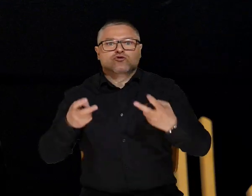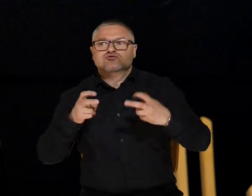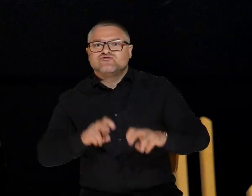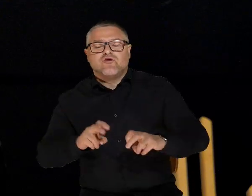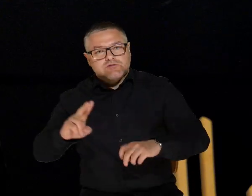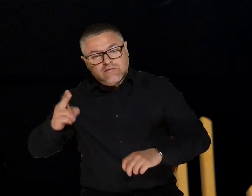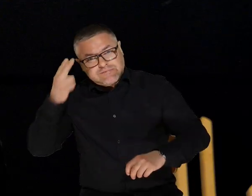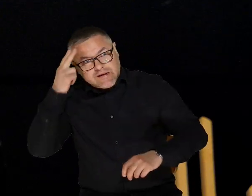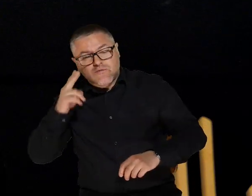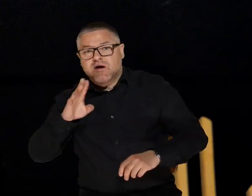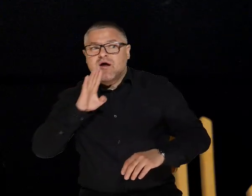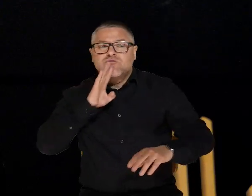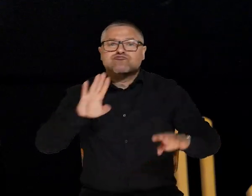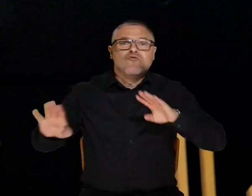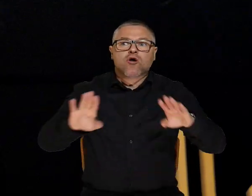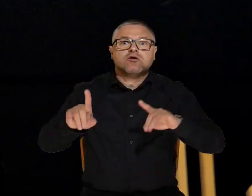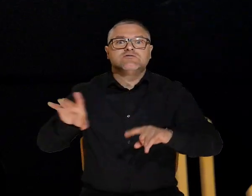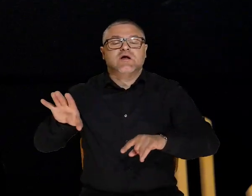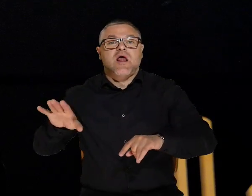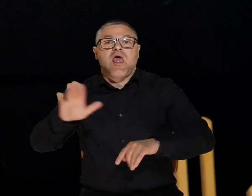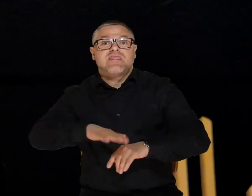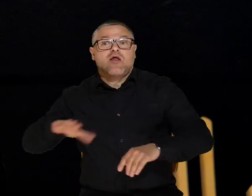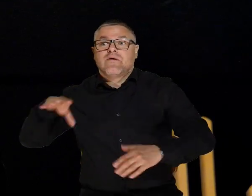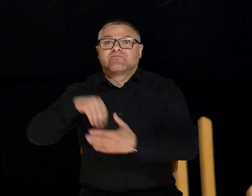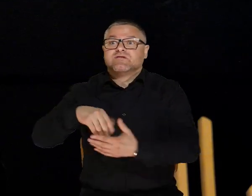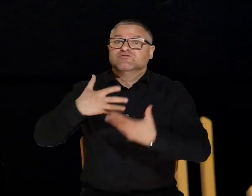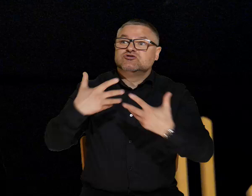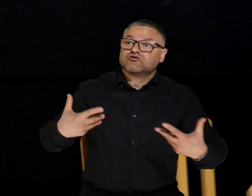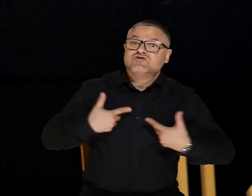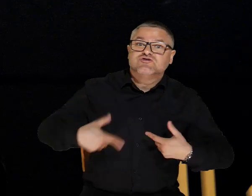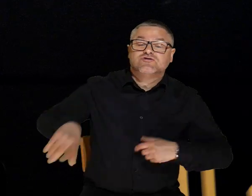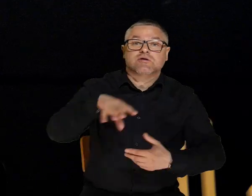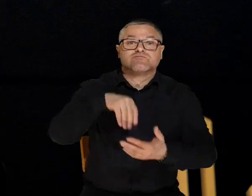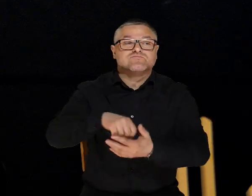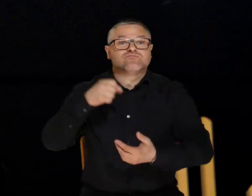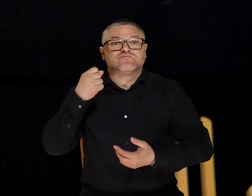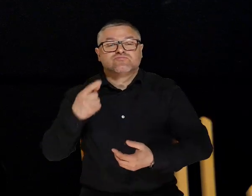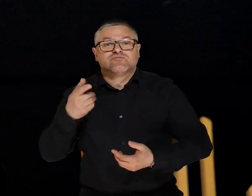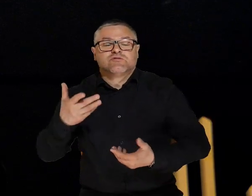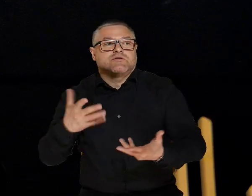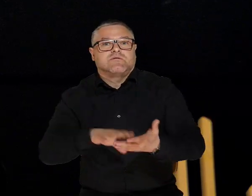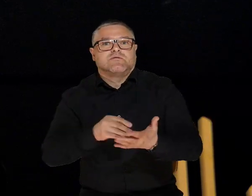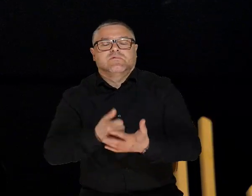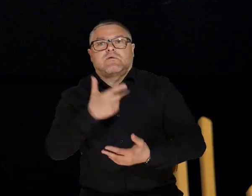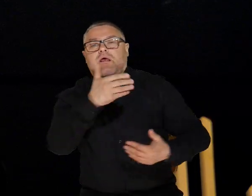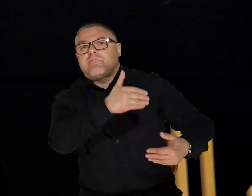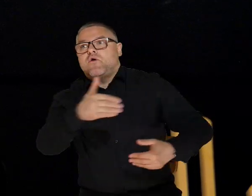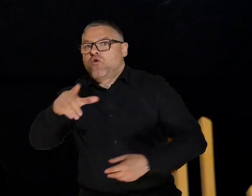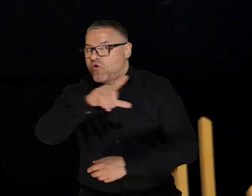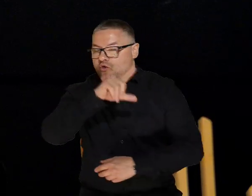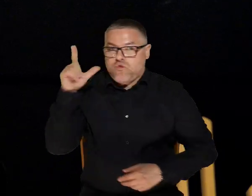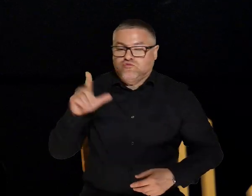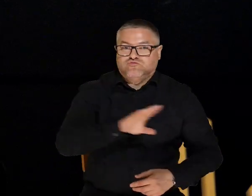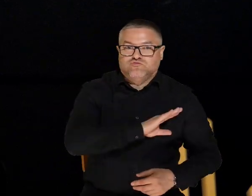skali traumy, jaką mają te narody, które tutaj na przykład żyją na tych terenach, które właśnie Snyder nazywa Bloodlands, gdzie 14 milionów ludzi. I to jest